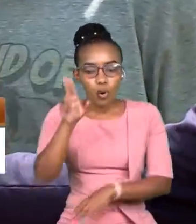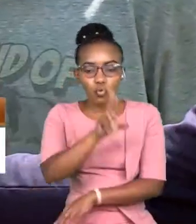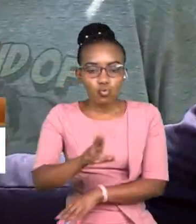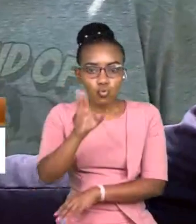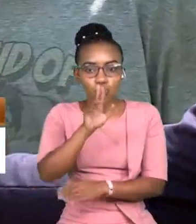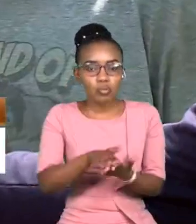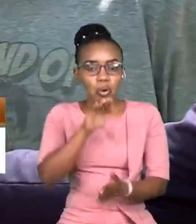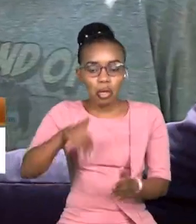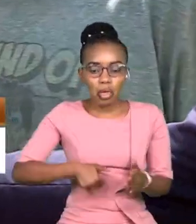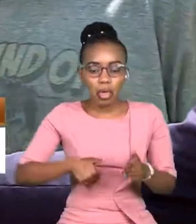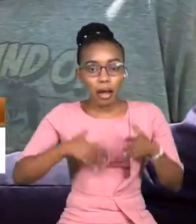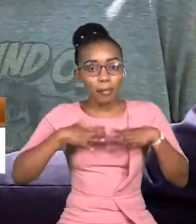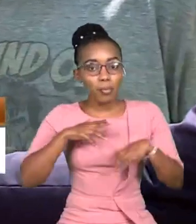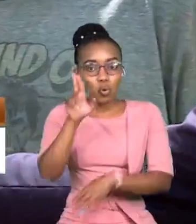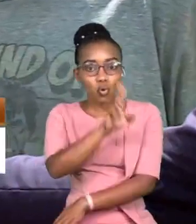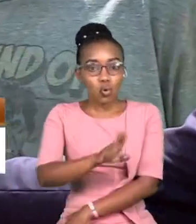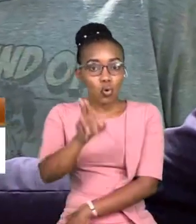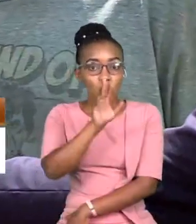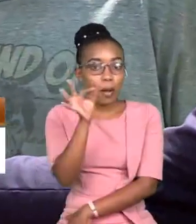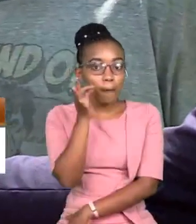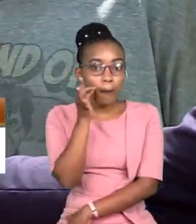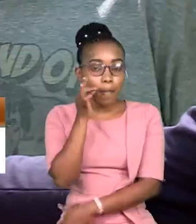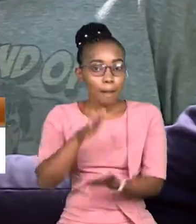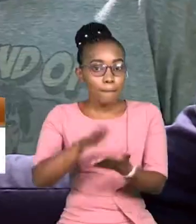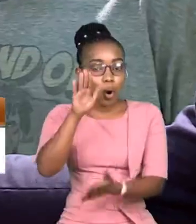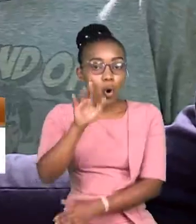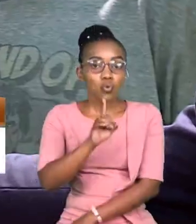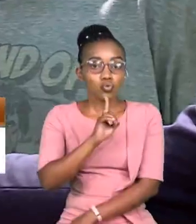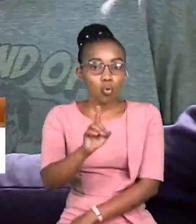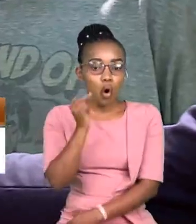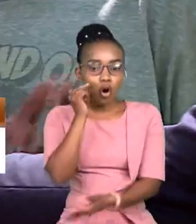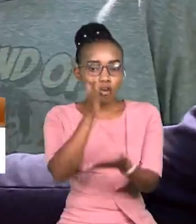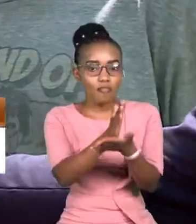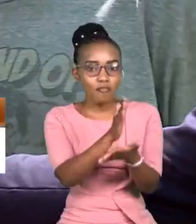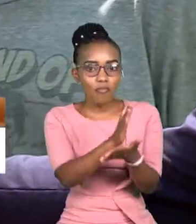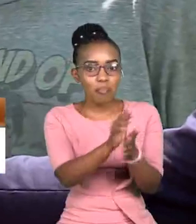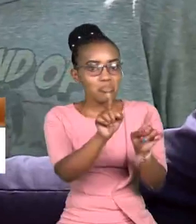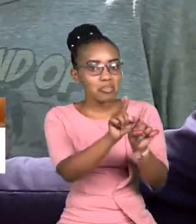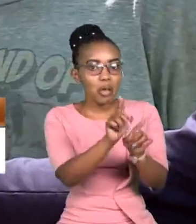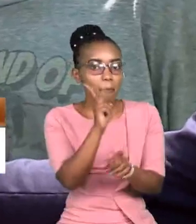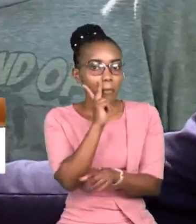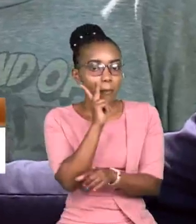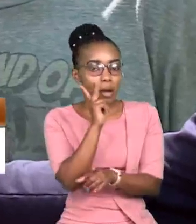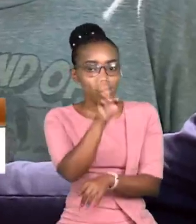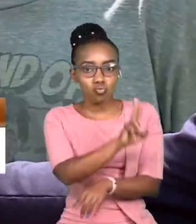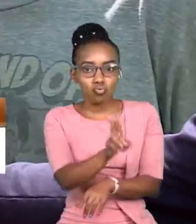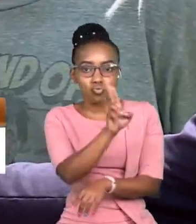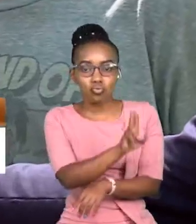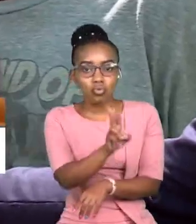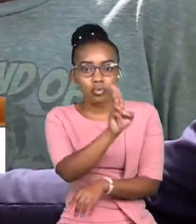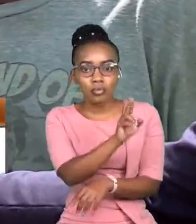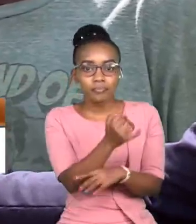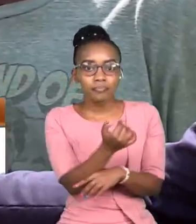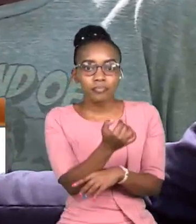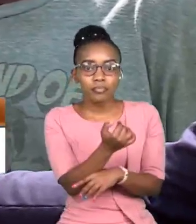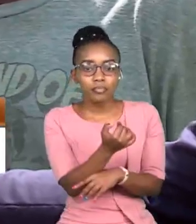vijana barubaru wanaweza kuitumia kabisa. Inafaa tu kuwa legalized kama sigara tu venye watu wanatumia. Inafaa tu kutumika na ni dawa ya